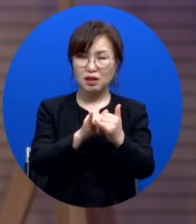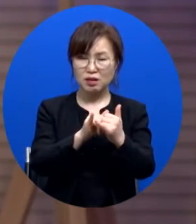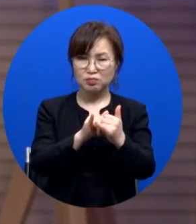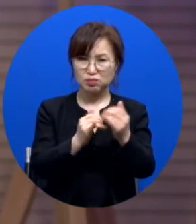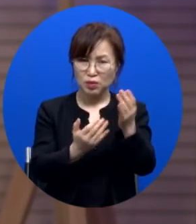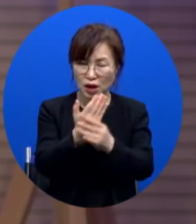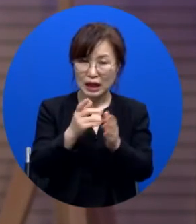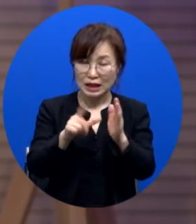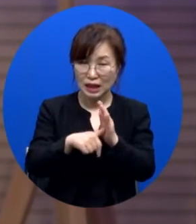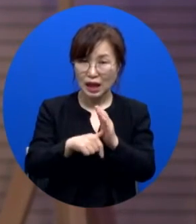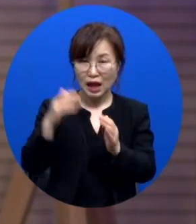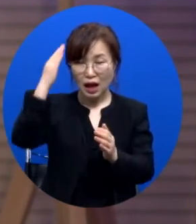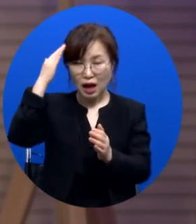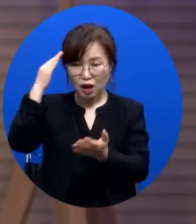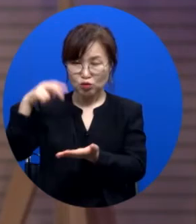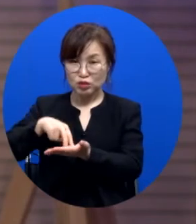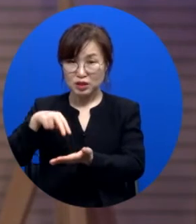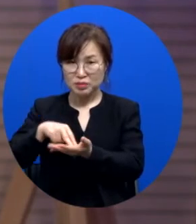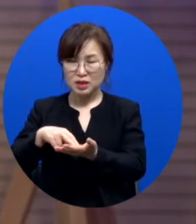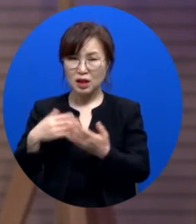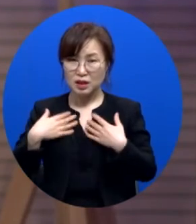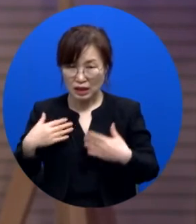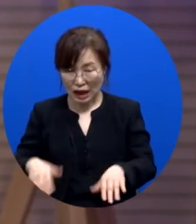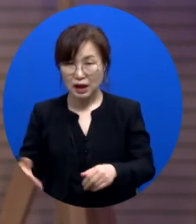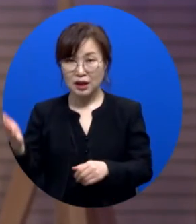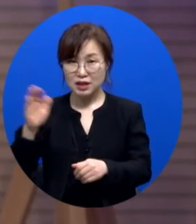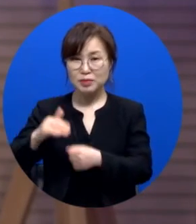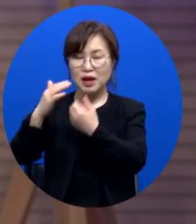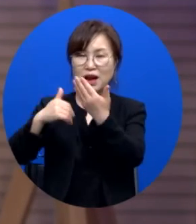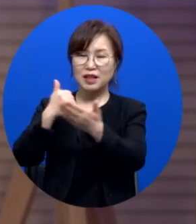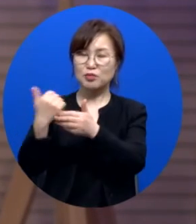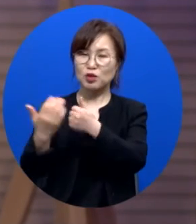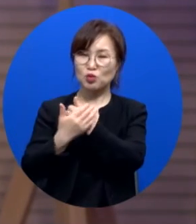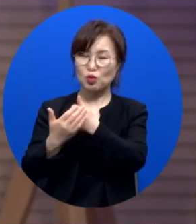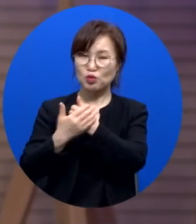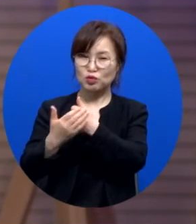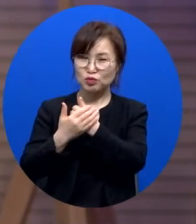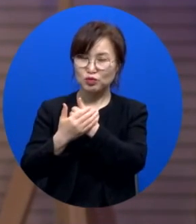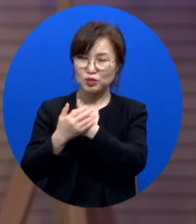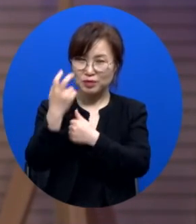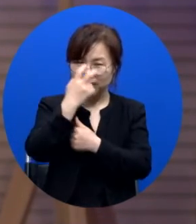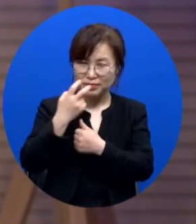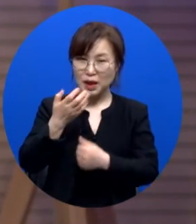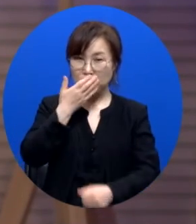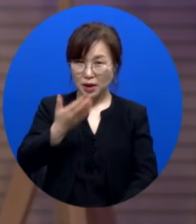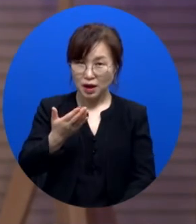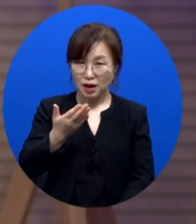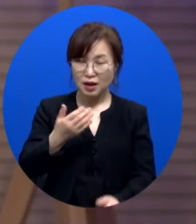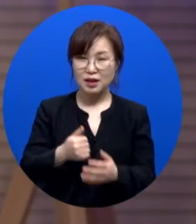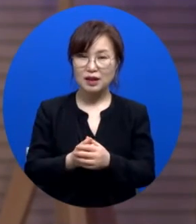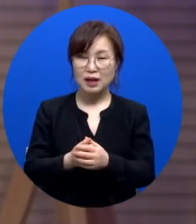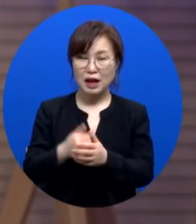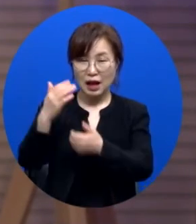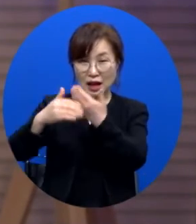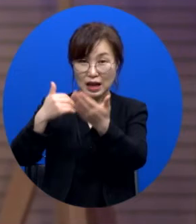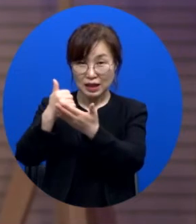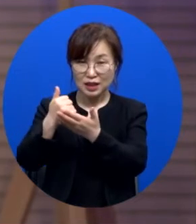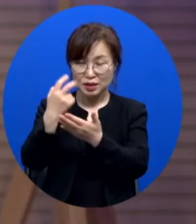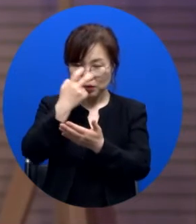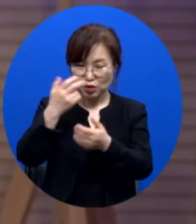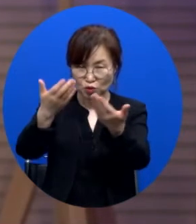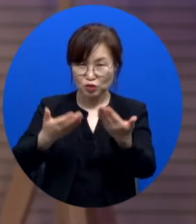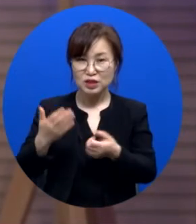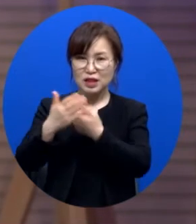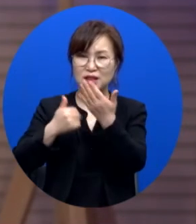없었지만 하나님의 도우심 어이 나라를 지킬 수 있었습니다 6.25 전쟁 중에도 우리 나라를 지켜주신 우리 하나님의 은혜를